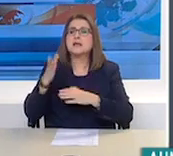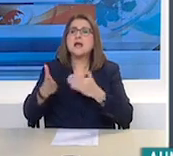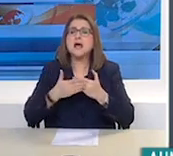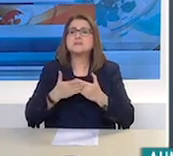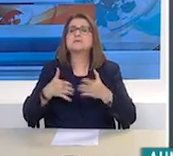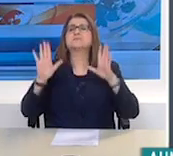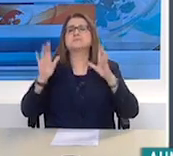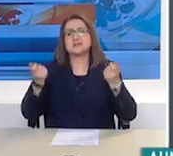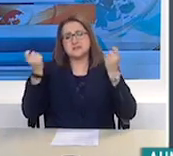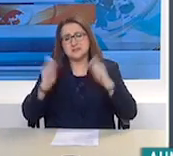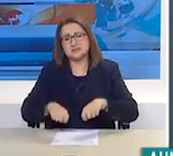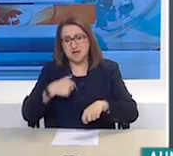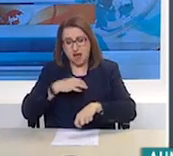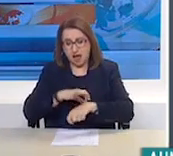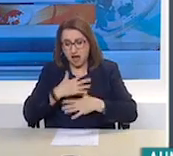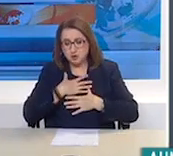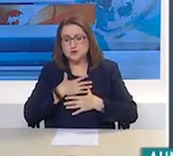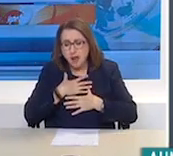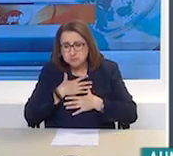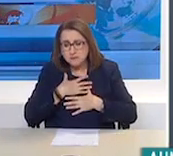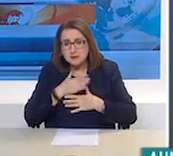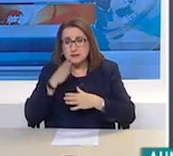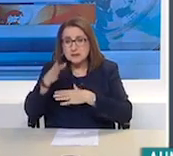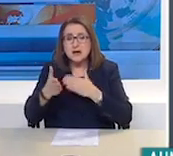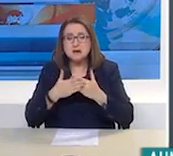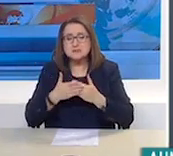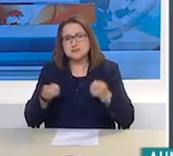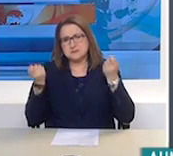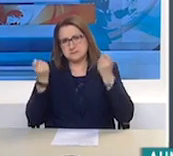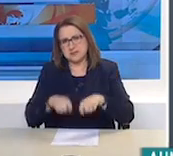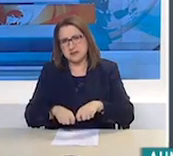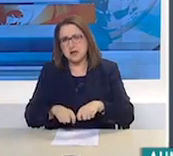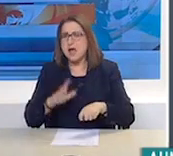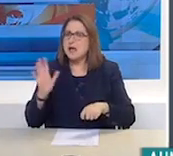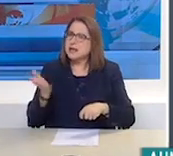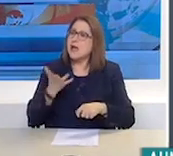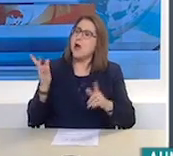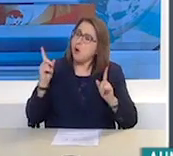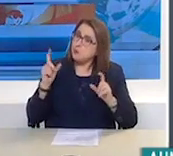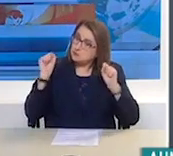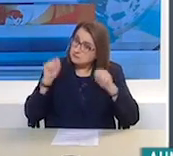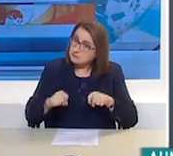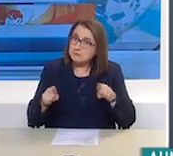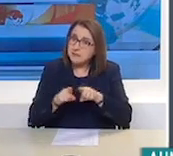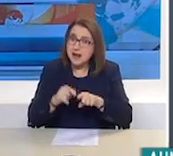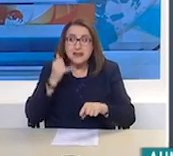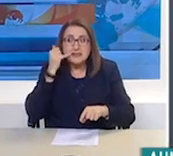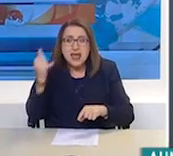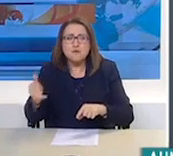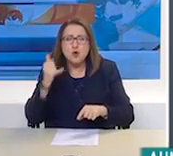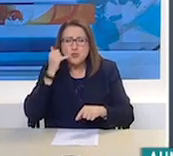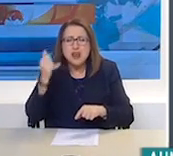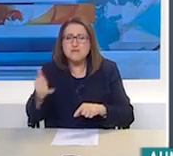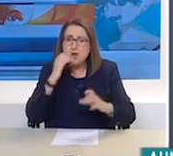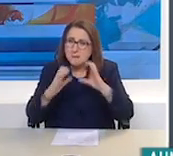τους πλησιάσουμε όταν είμαστε άρρωστοι, αλλά ταυτόχρονα και με το να τους δείχνουμε το ενδιαφέρον μας, έστω και από μακριά, με συχνά